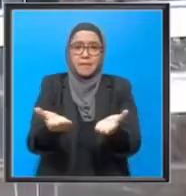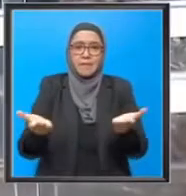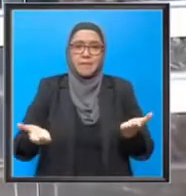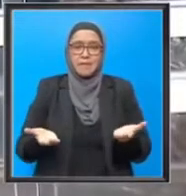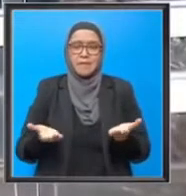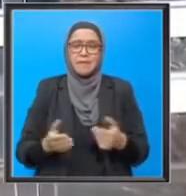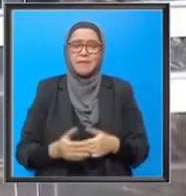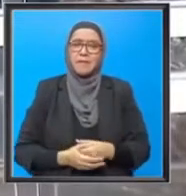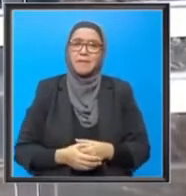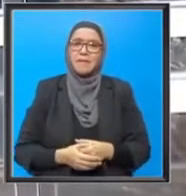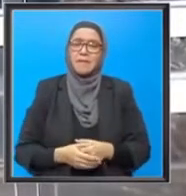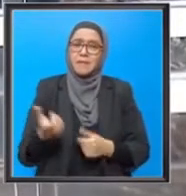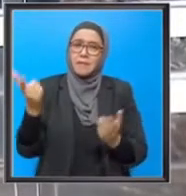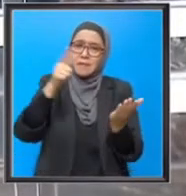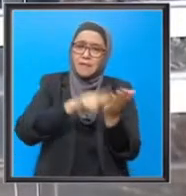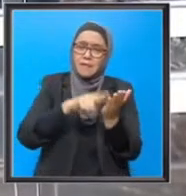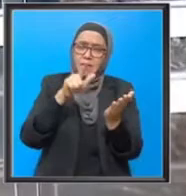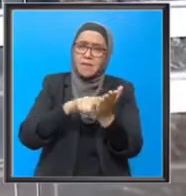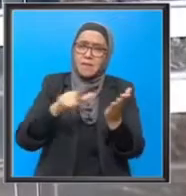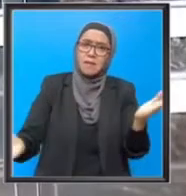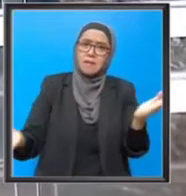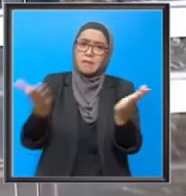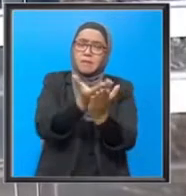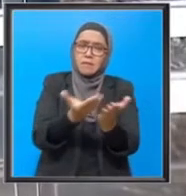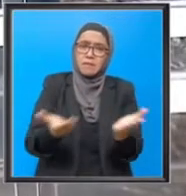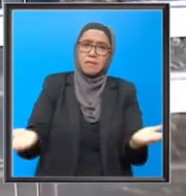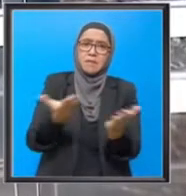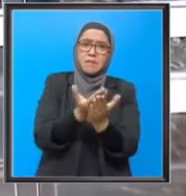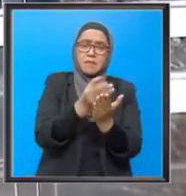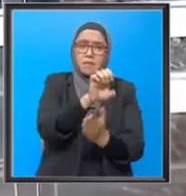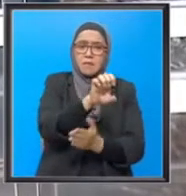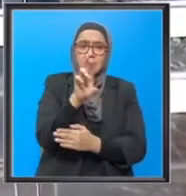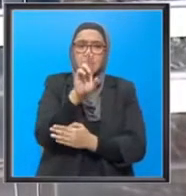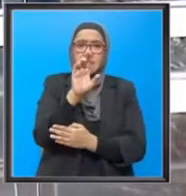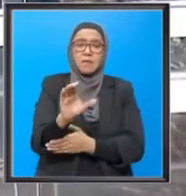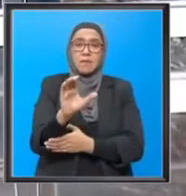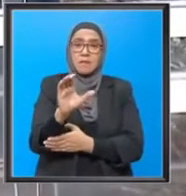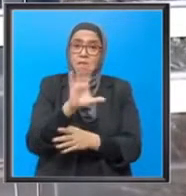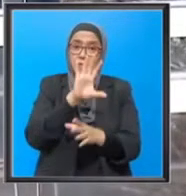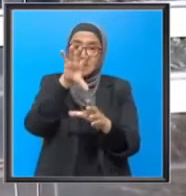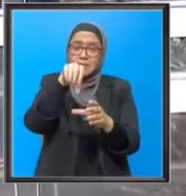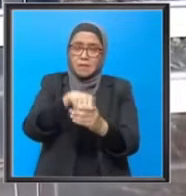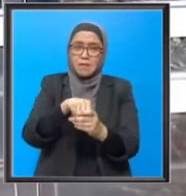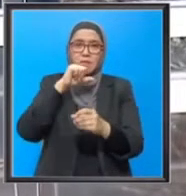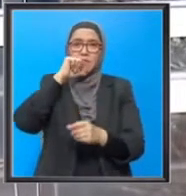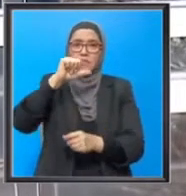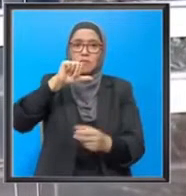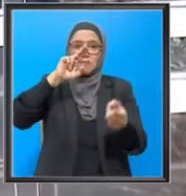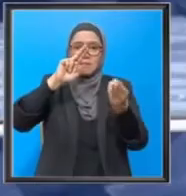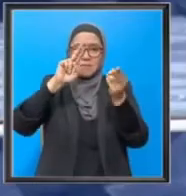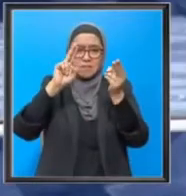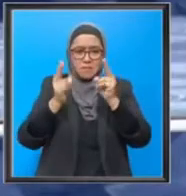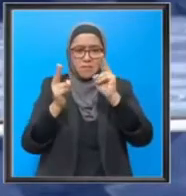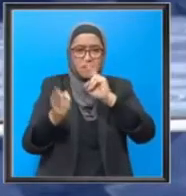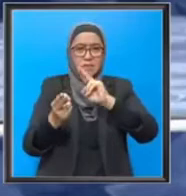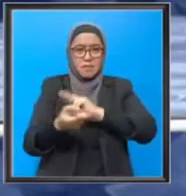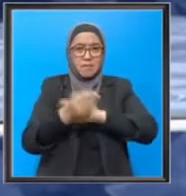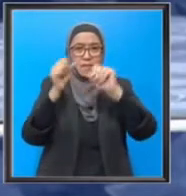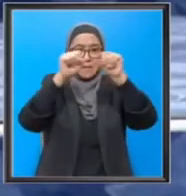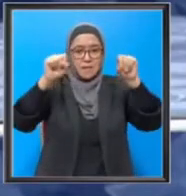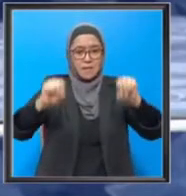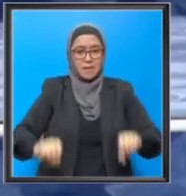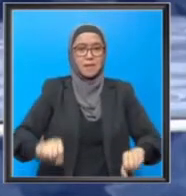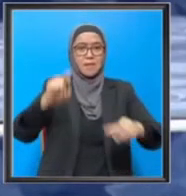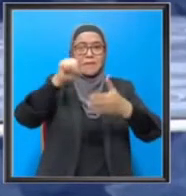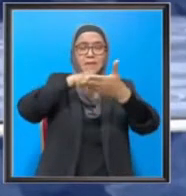ini laporan yang dikemukakan oleh Ir sini melibatkan bukan saja SP perubahan kepada sistem pelihara ya